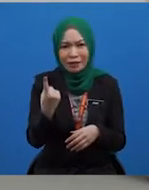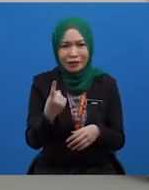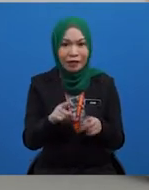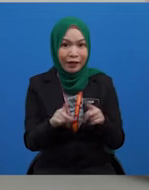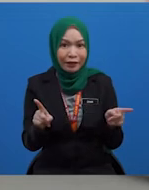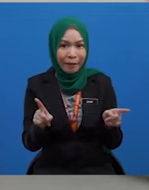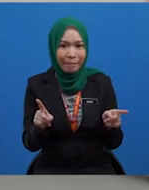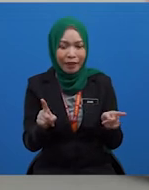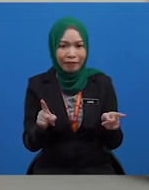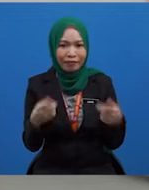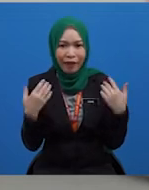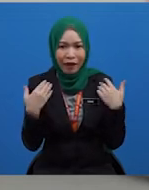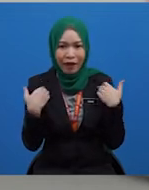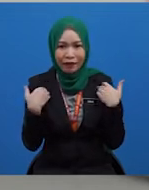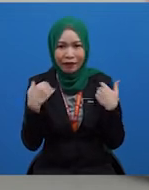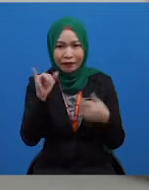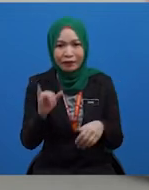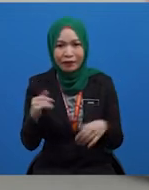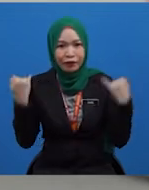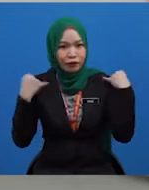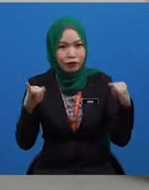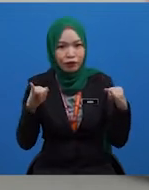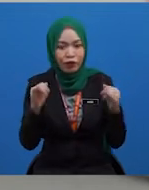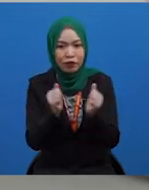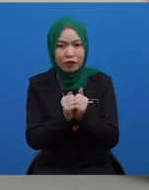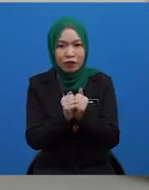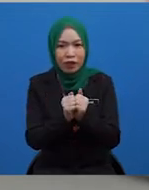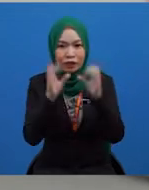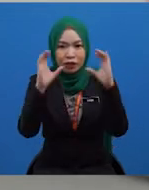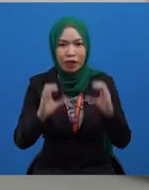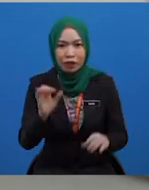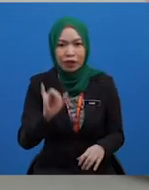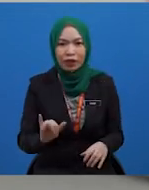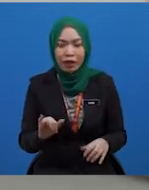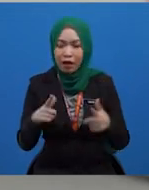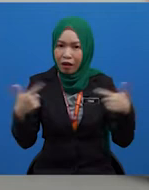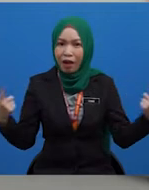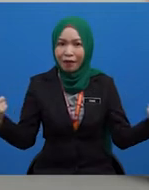ia dijual dengan kaedah ataupun cara yang berlainan?